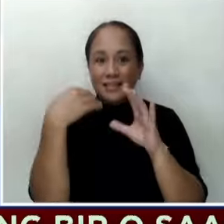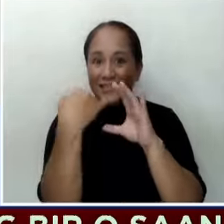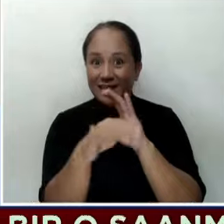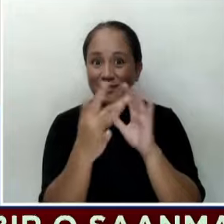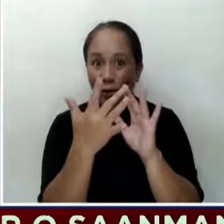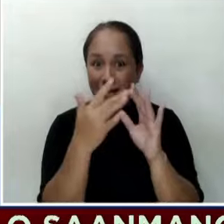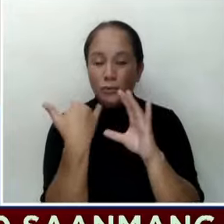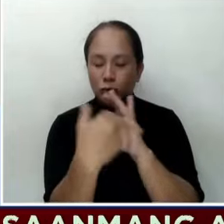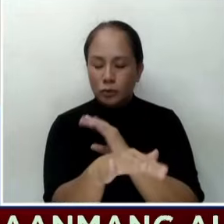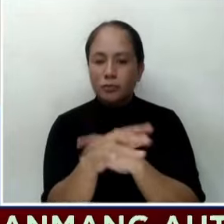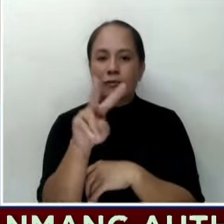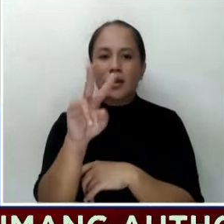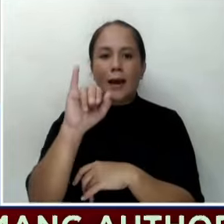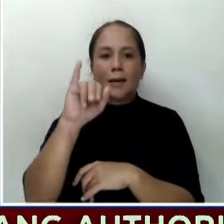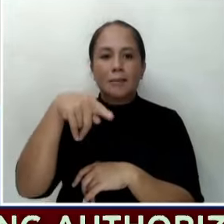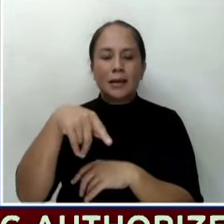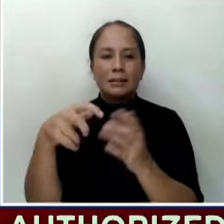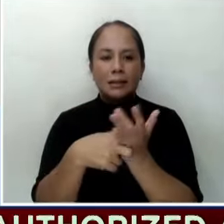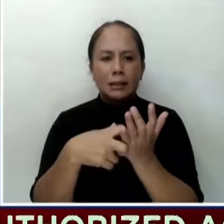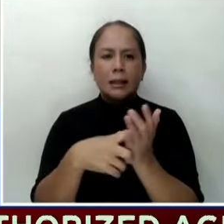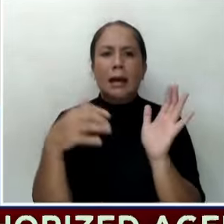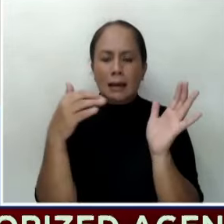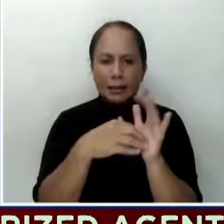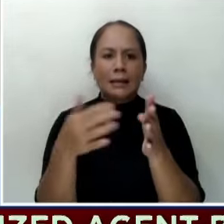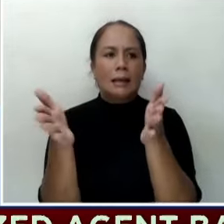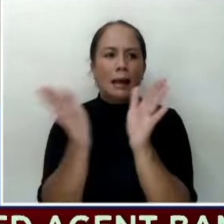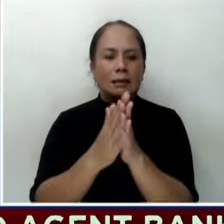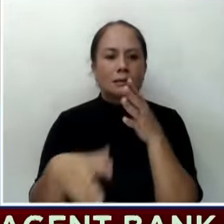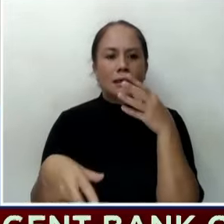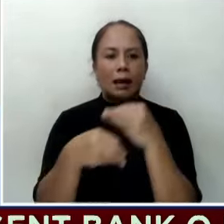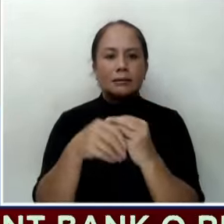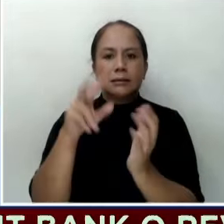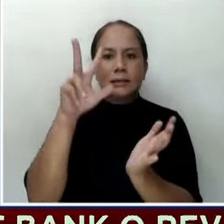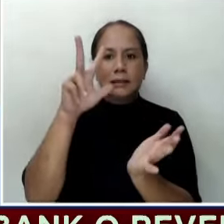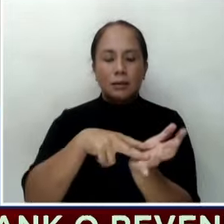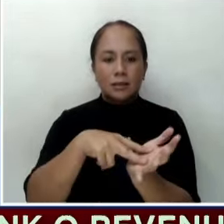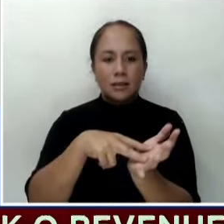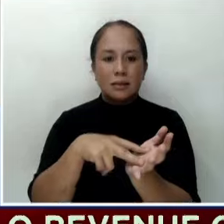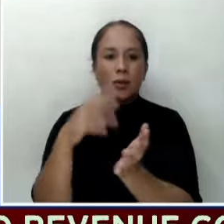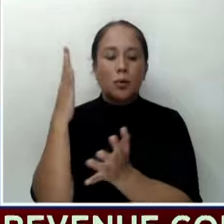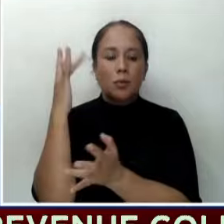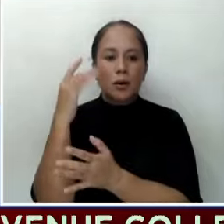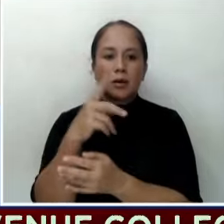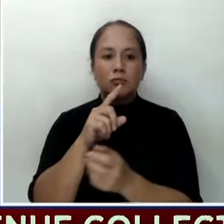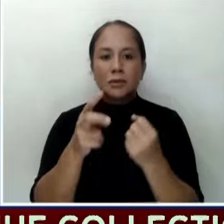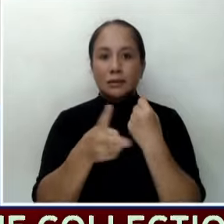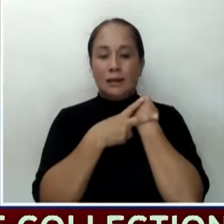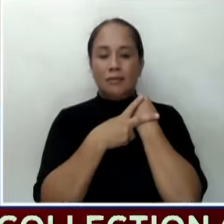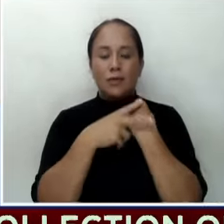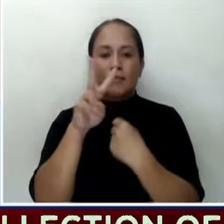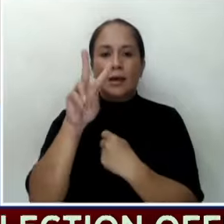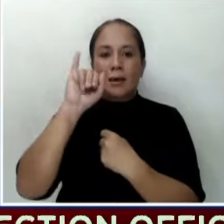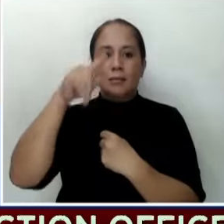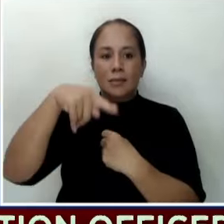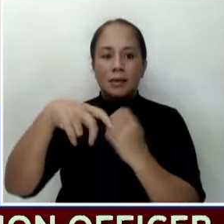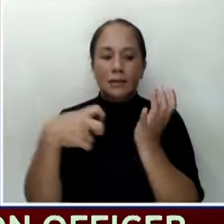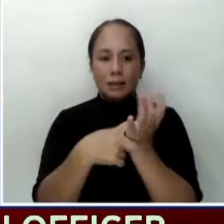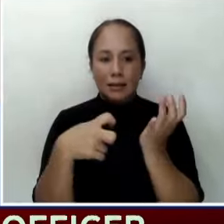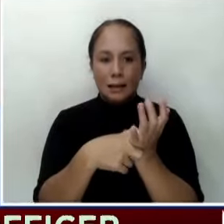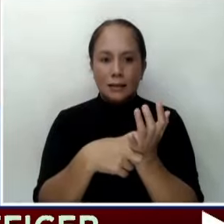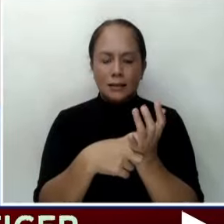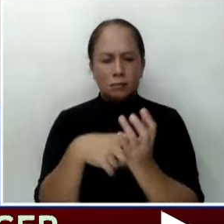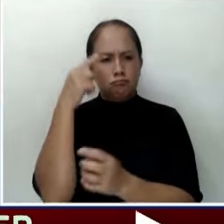tickets. Pero hiningan pa siya umano ng suspect na karagdagang 3,000 piso para ma-secure ang VIP tickets. Nagduda